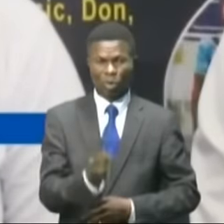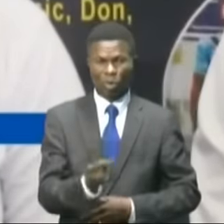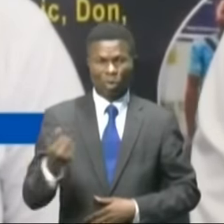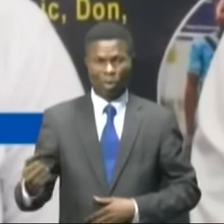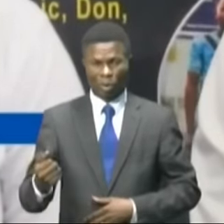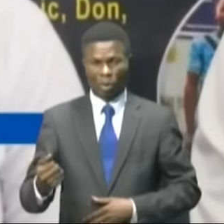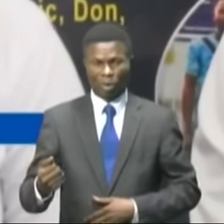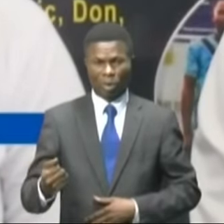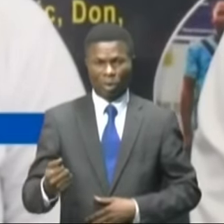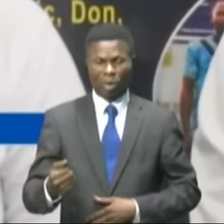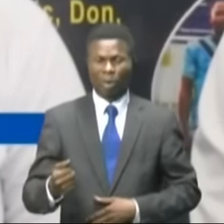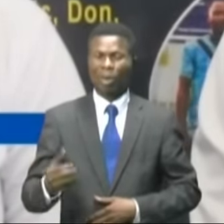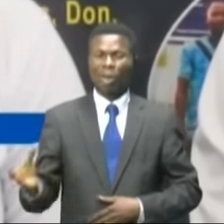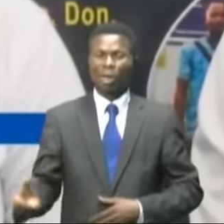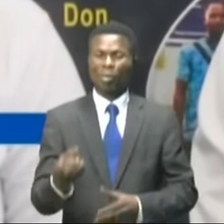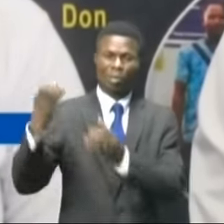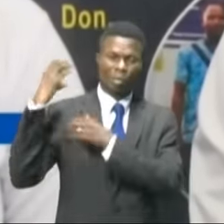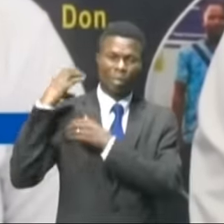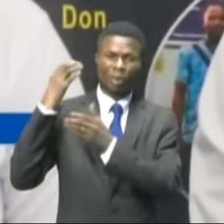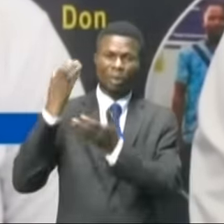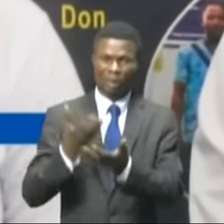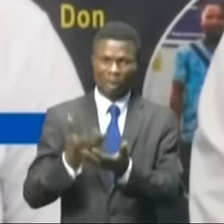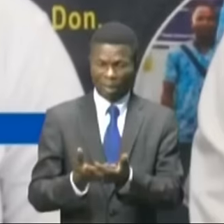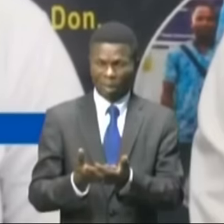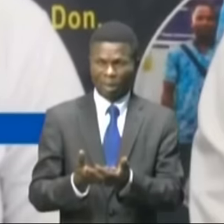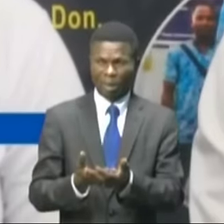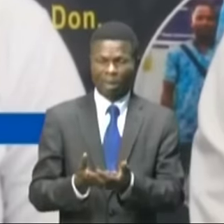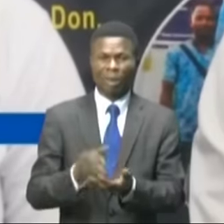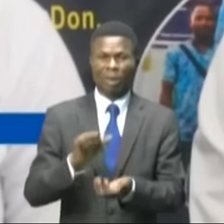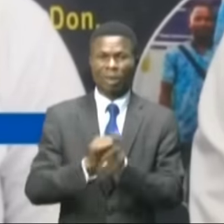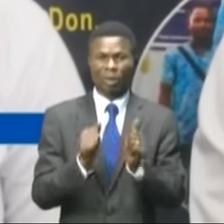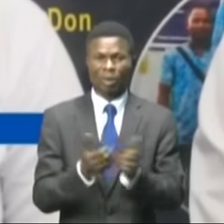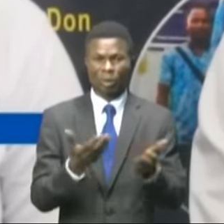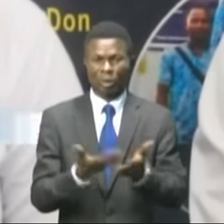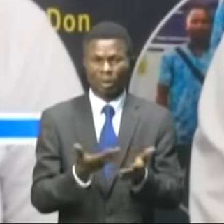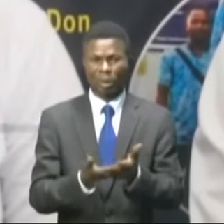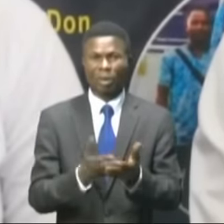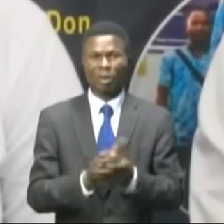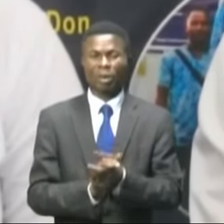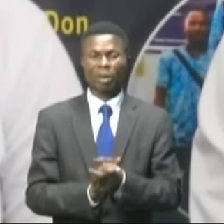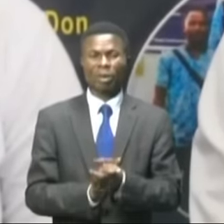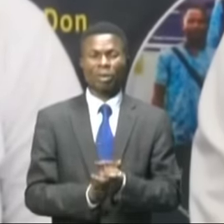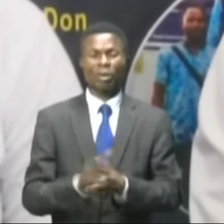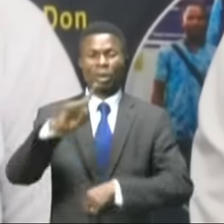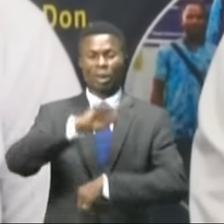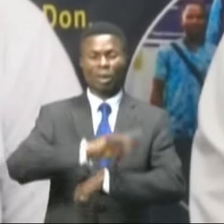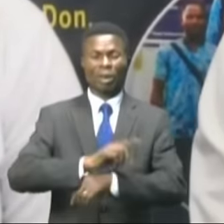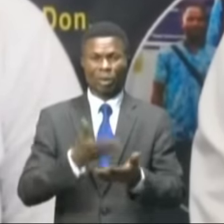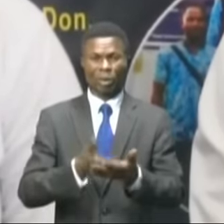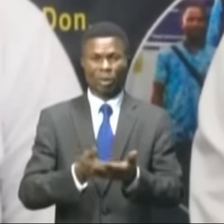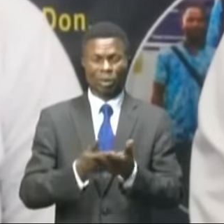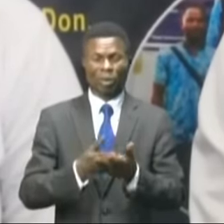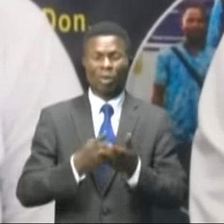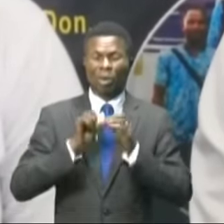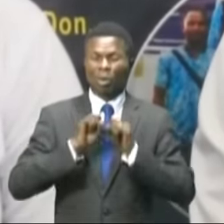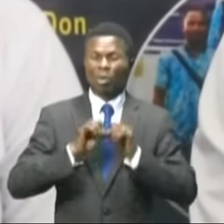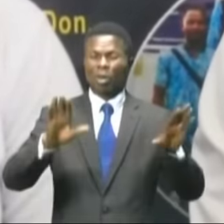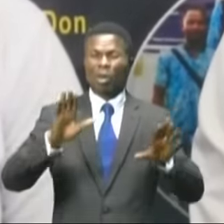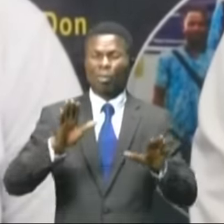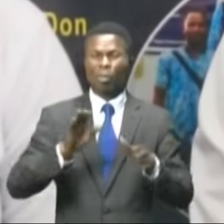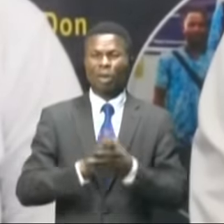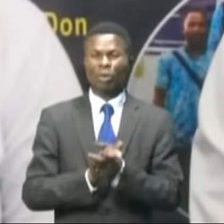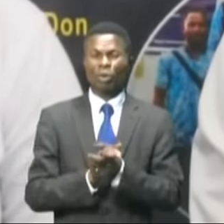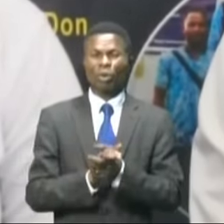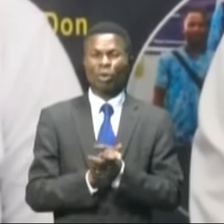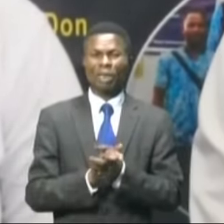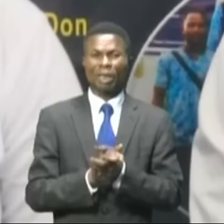souvent oubliés. C'est ainsi que nous jugeons bon de passer cette journée ensemble avec les enfants pour